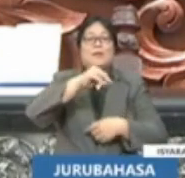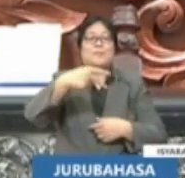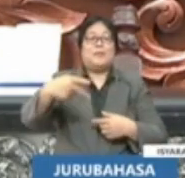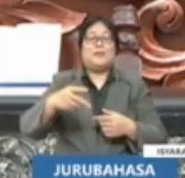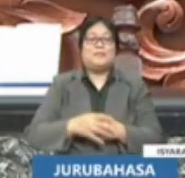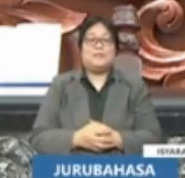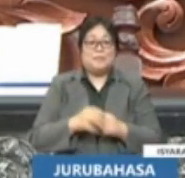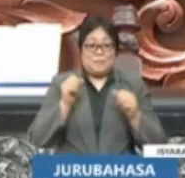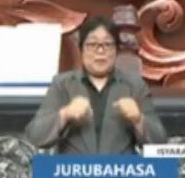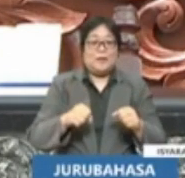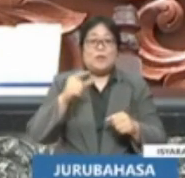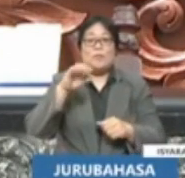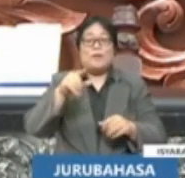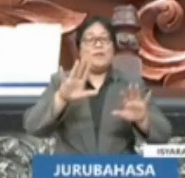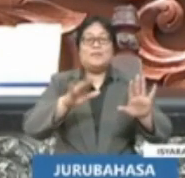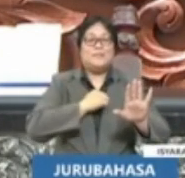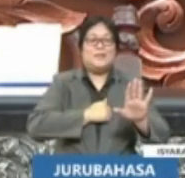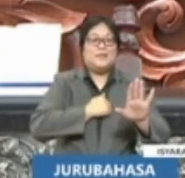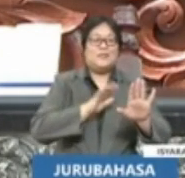parlimen. Maaf.